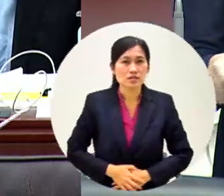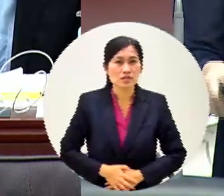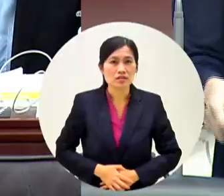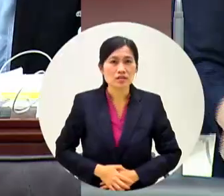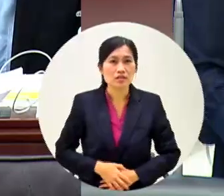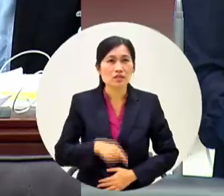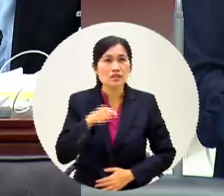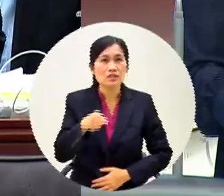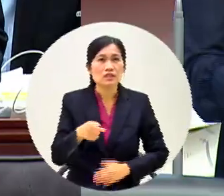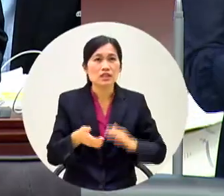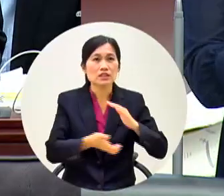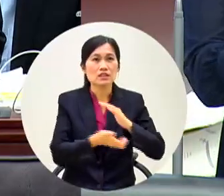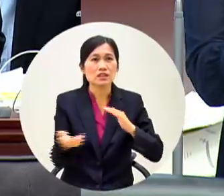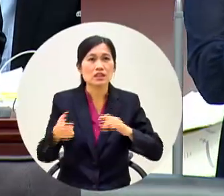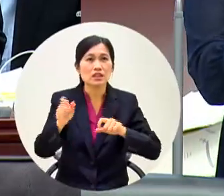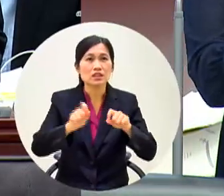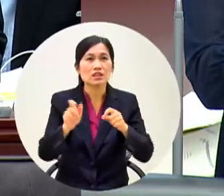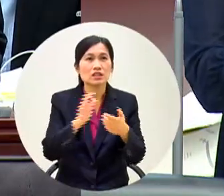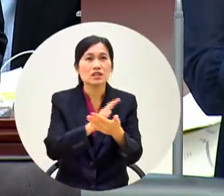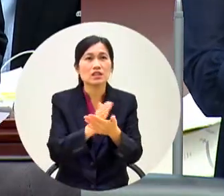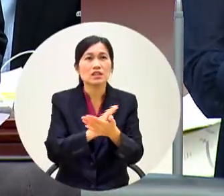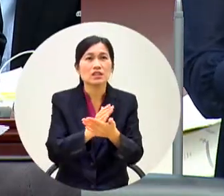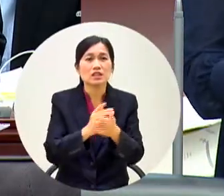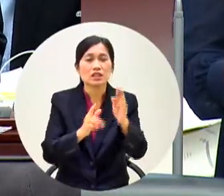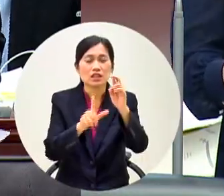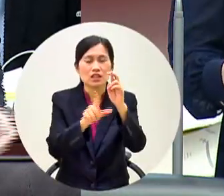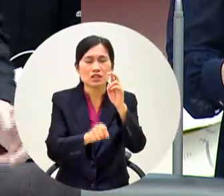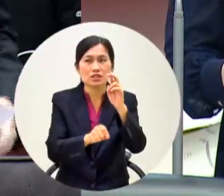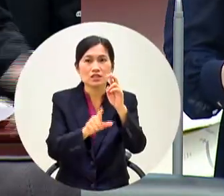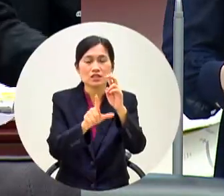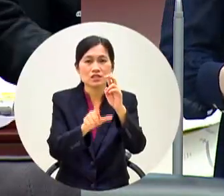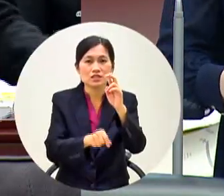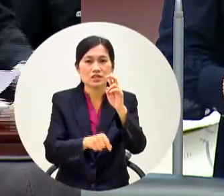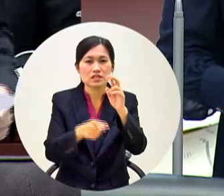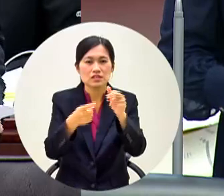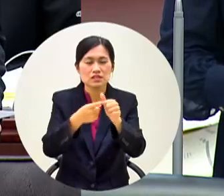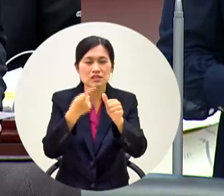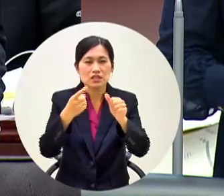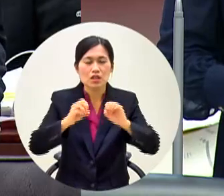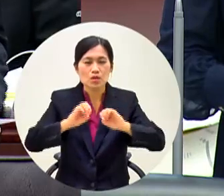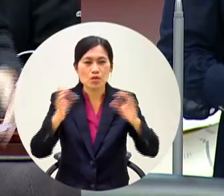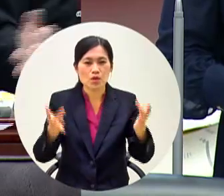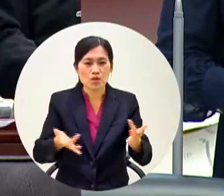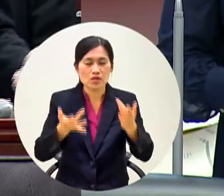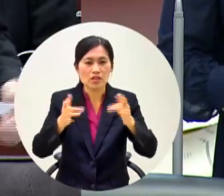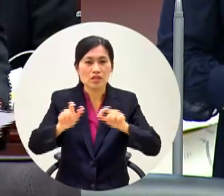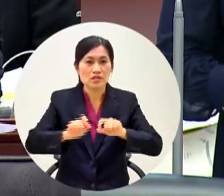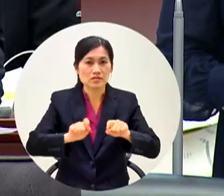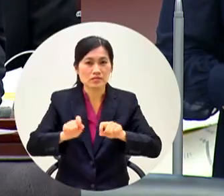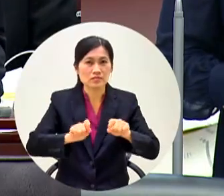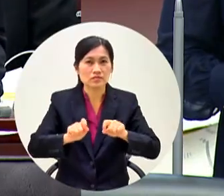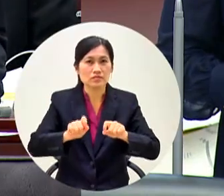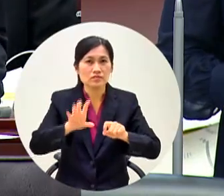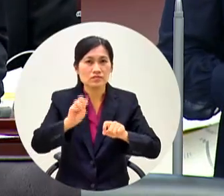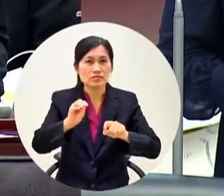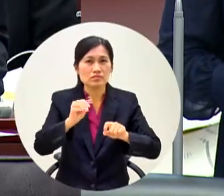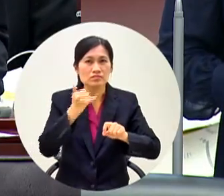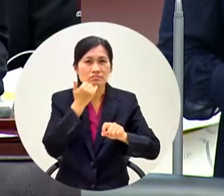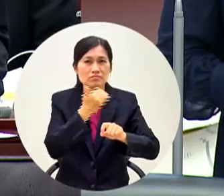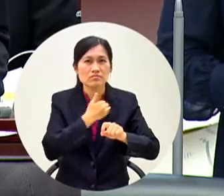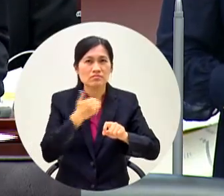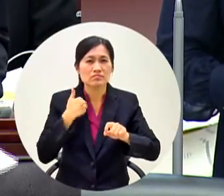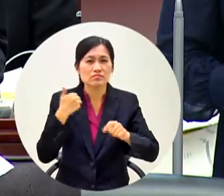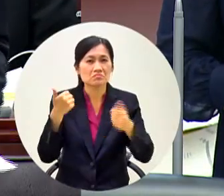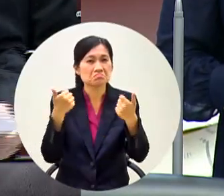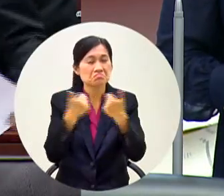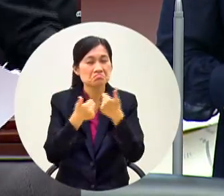这个迁村计划书哈，我们会在12月会先公布草案，跟居民来。 所以有没有可能在议会结束之